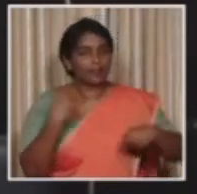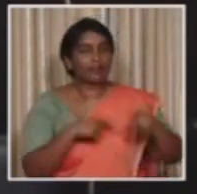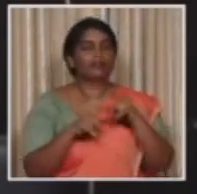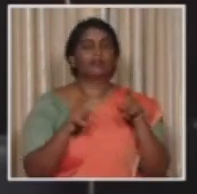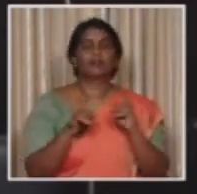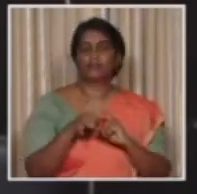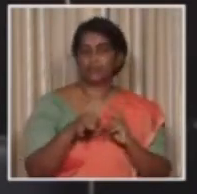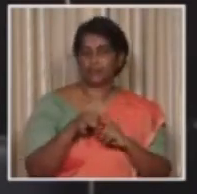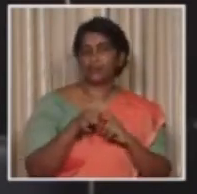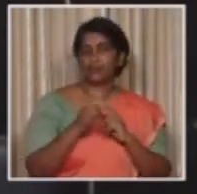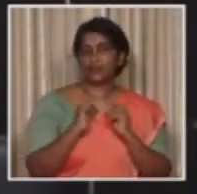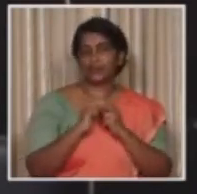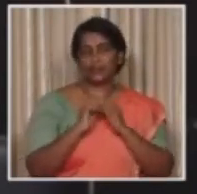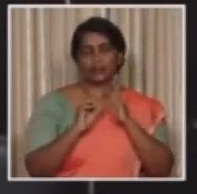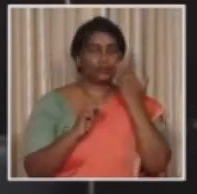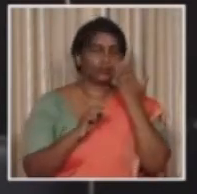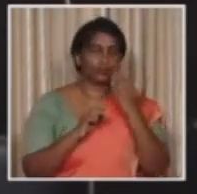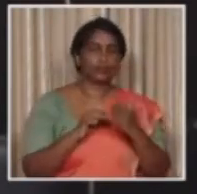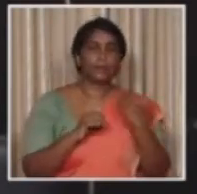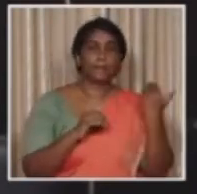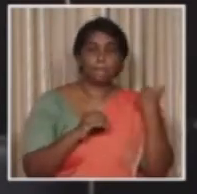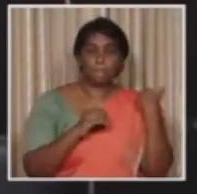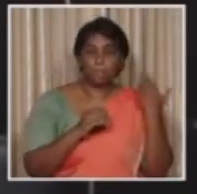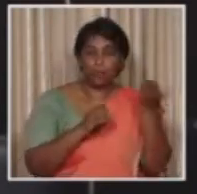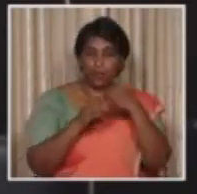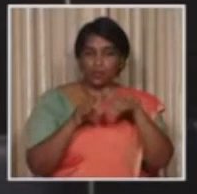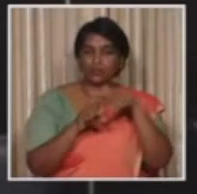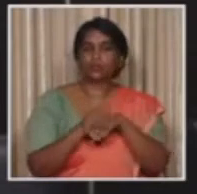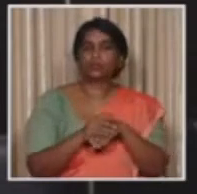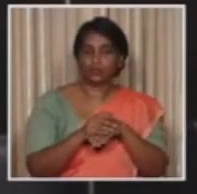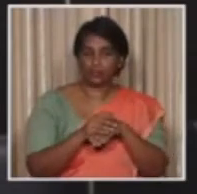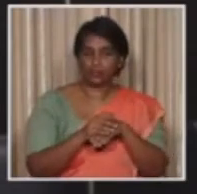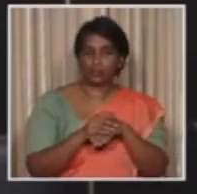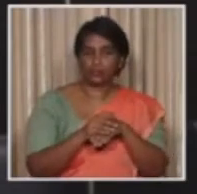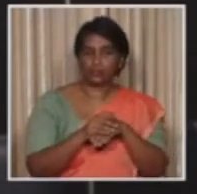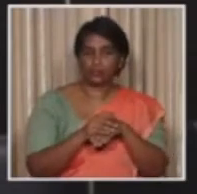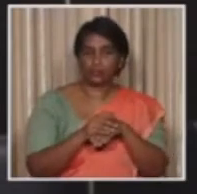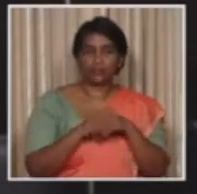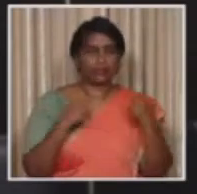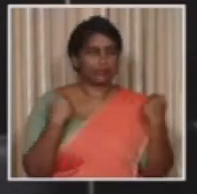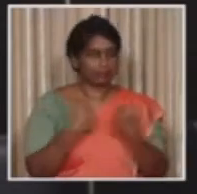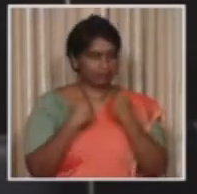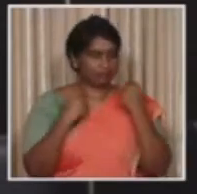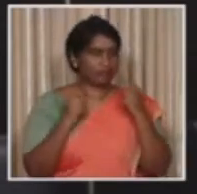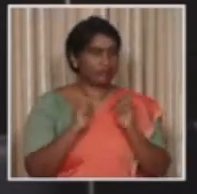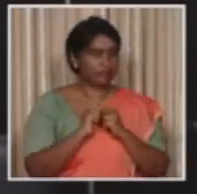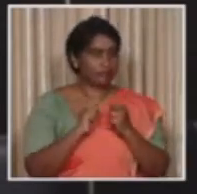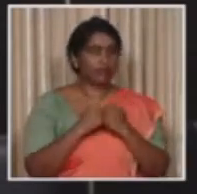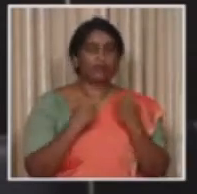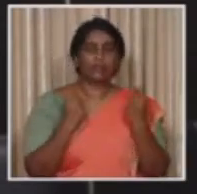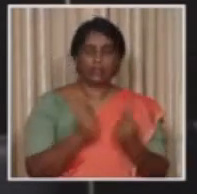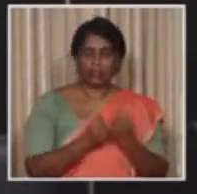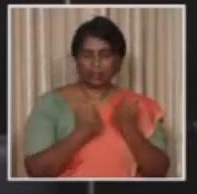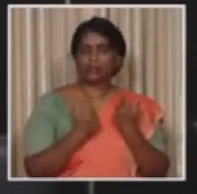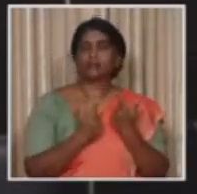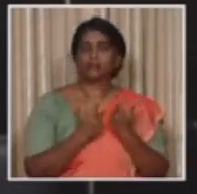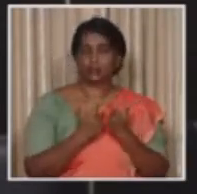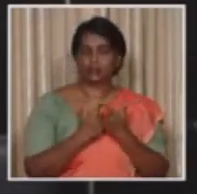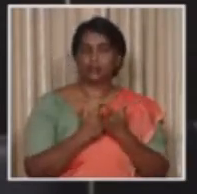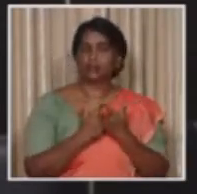හැටියට සලකලා මේ සහෝදරය තුළ මේ ඇතිවුණු විරසකය ඉක්මනින්ම